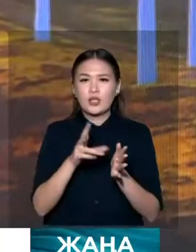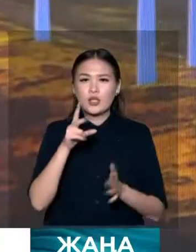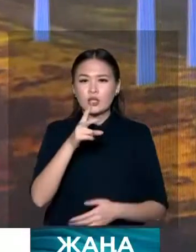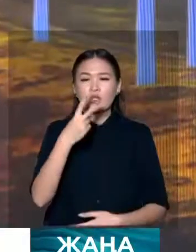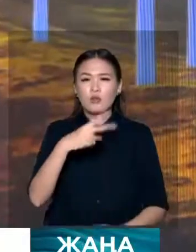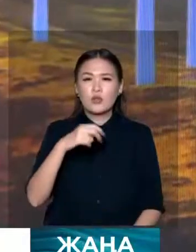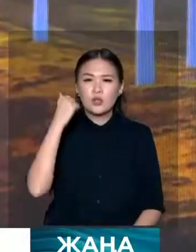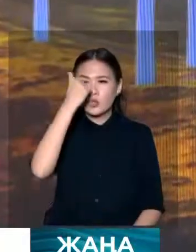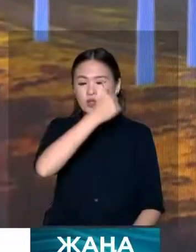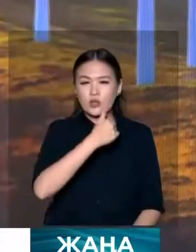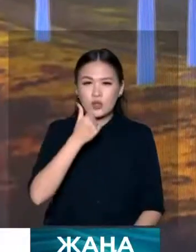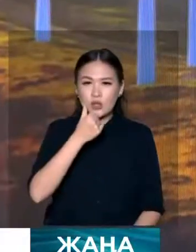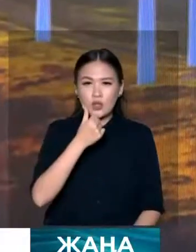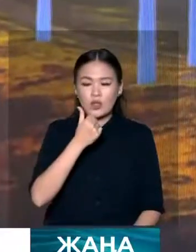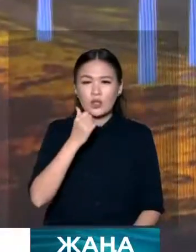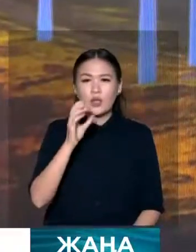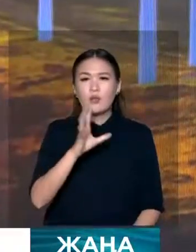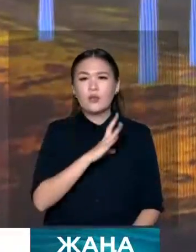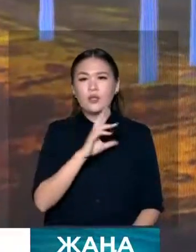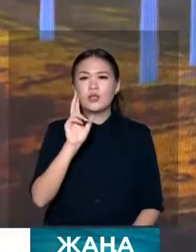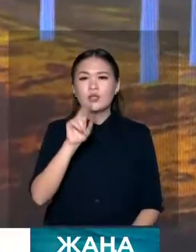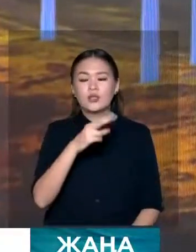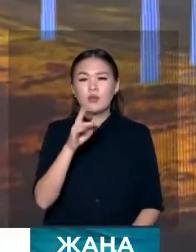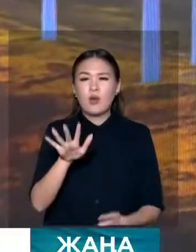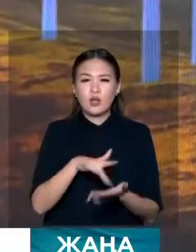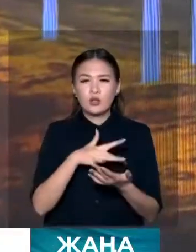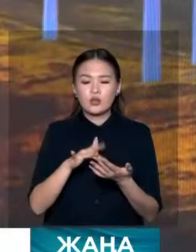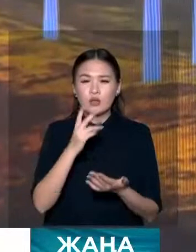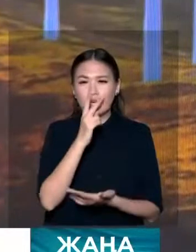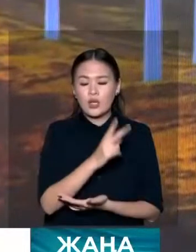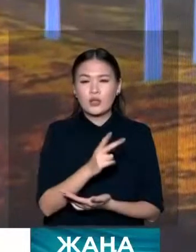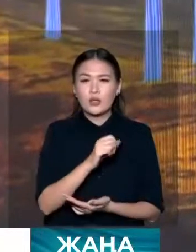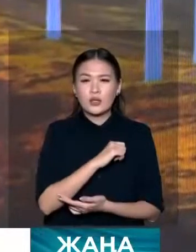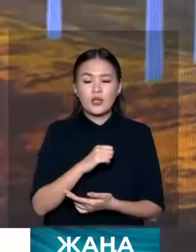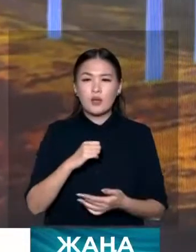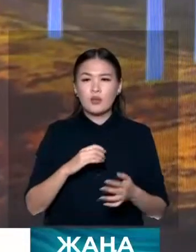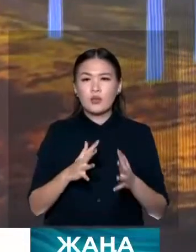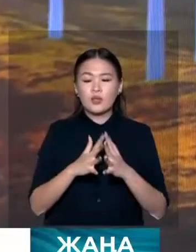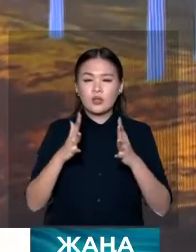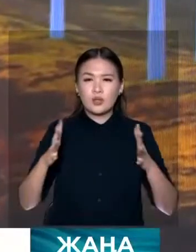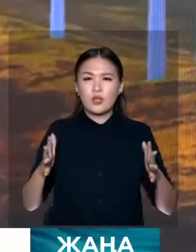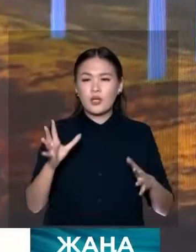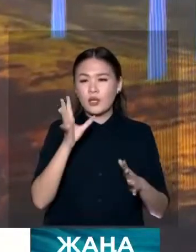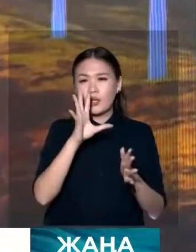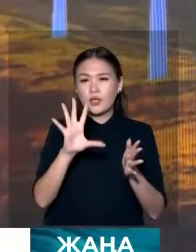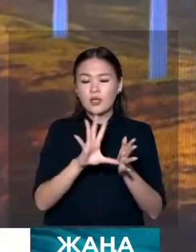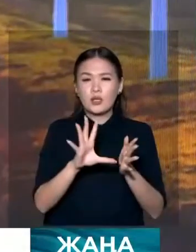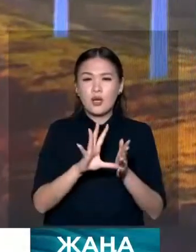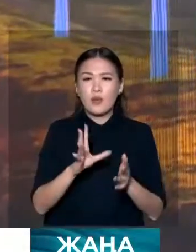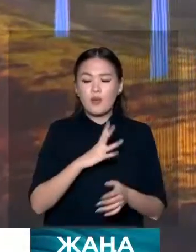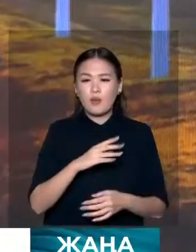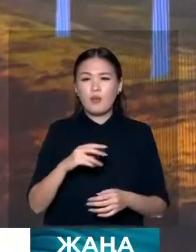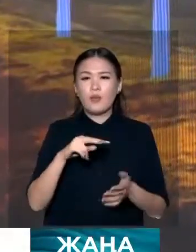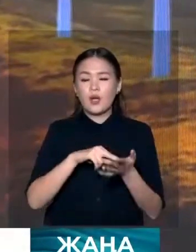2020 жылдағы желтоқсанда шыққан отчеті бойынша ең электроэнергетика, энергия бағасын